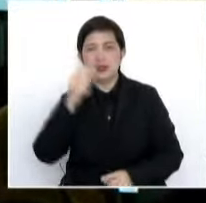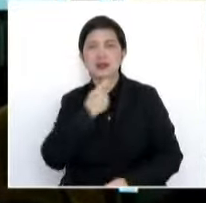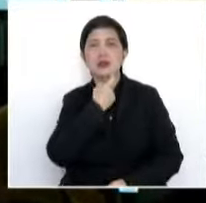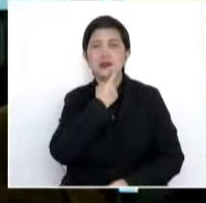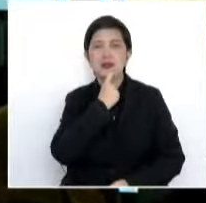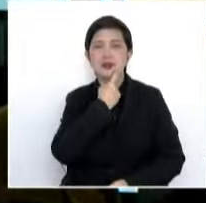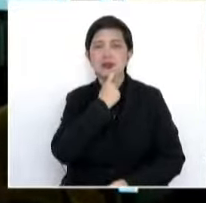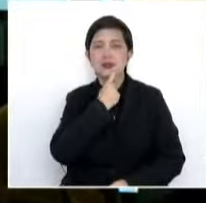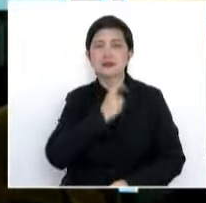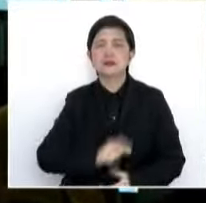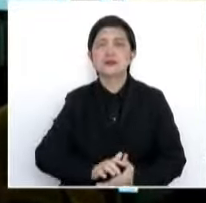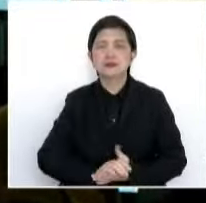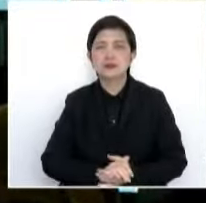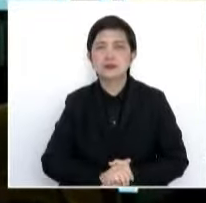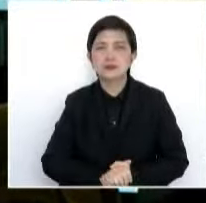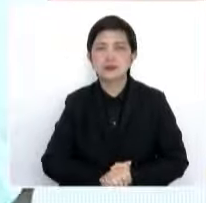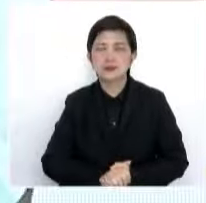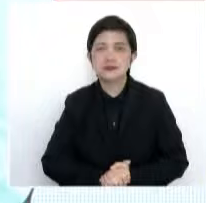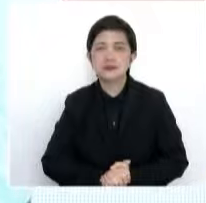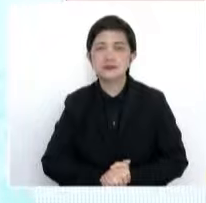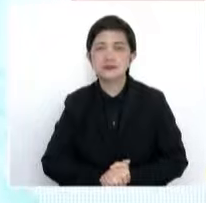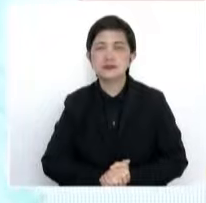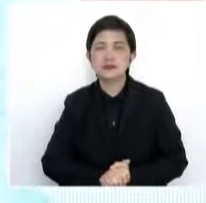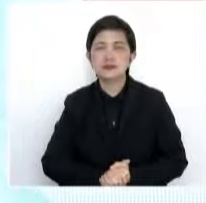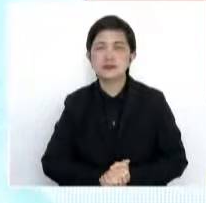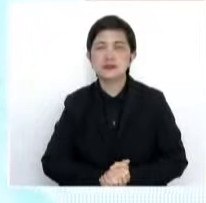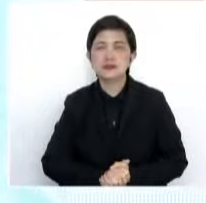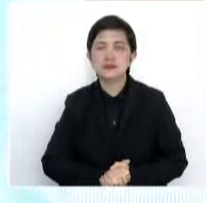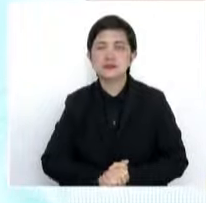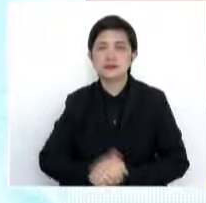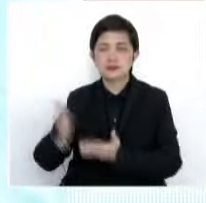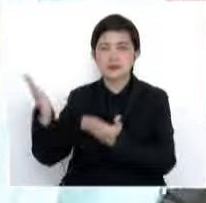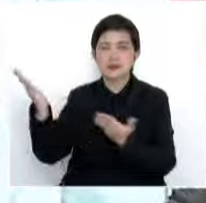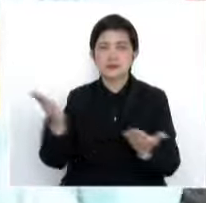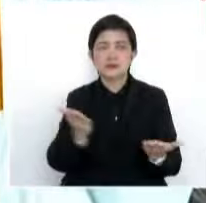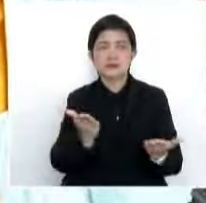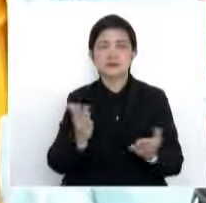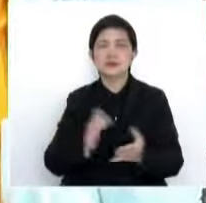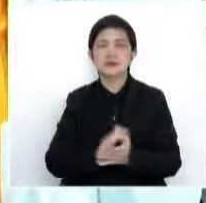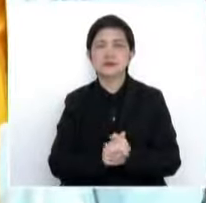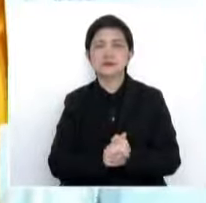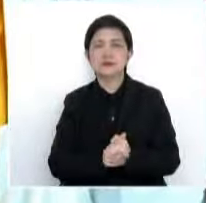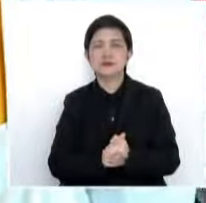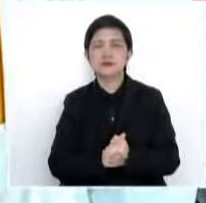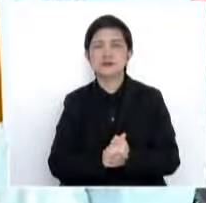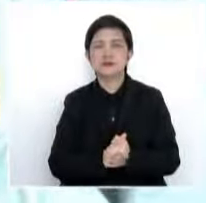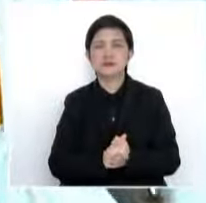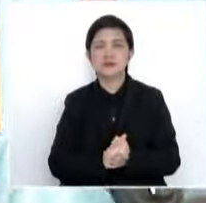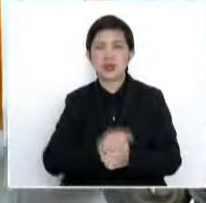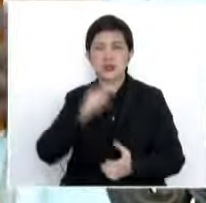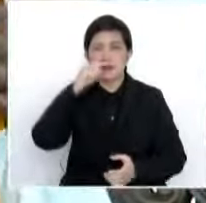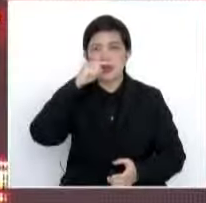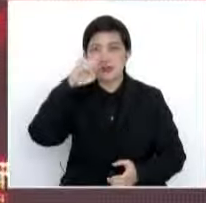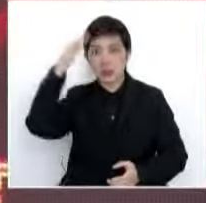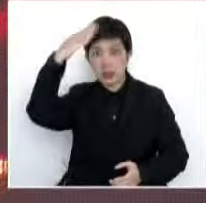atau sidul oke kami persilakan kepada bapak ritwan Kamil untuk